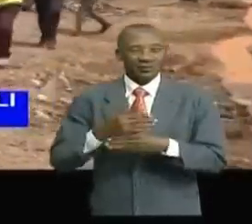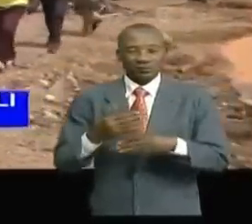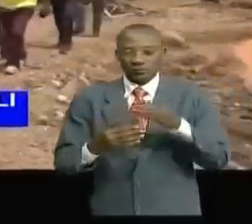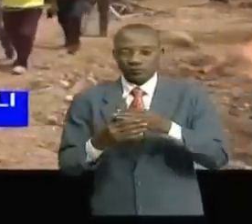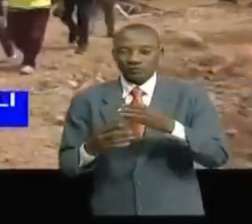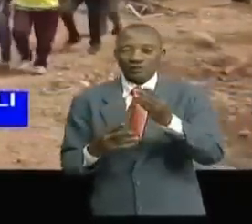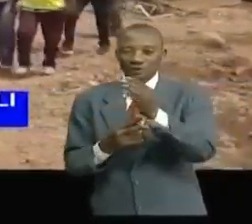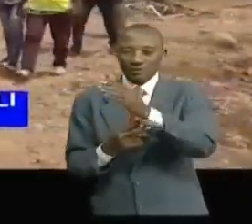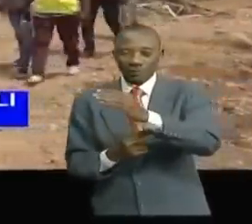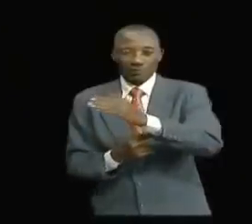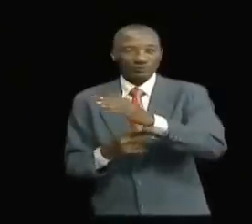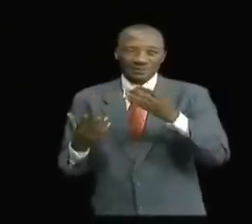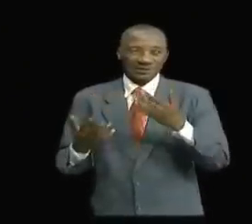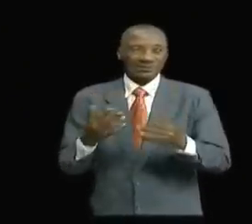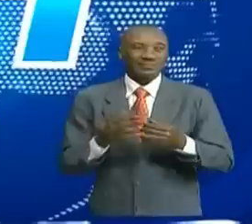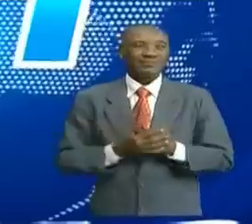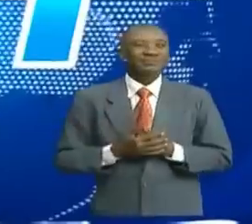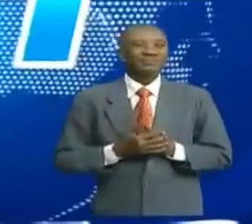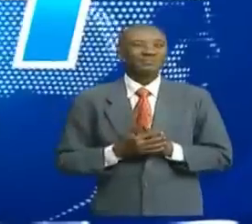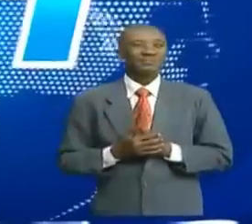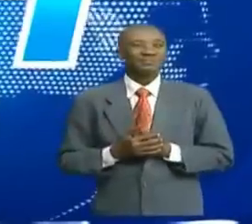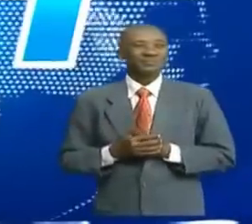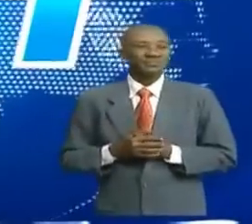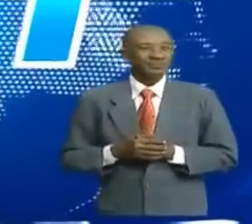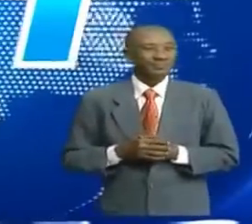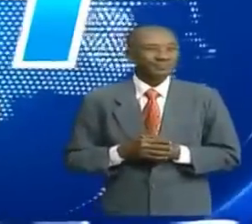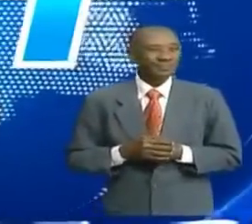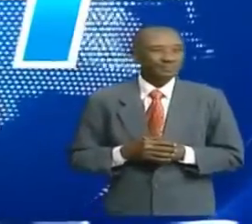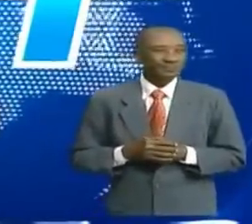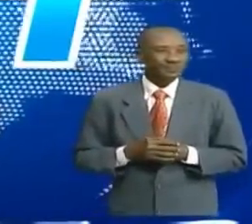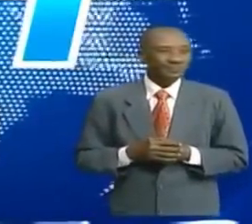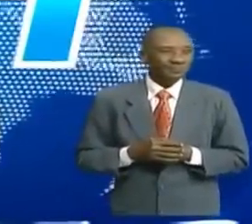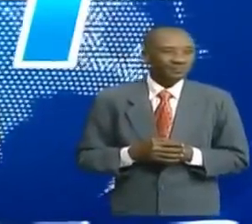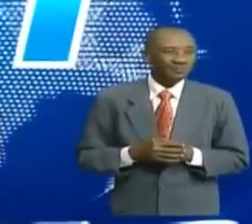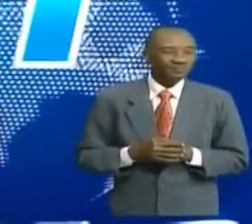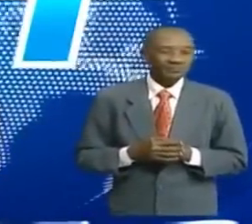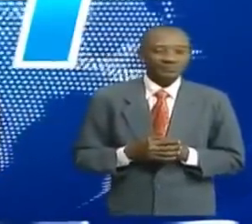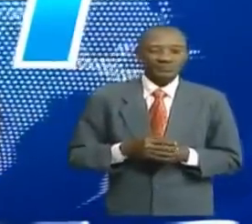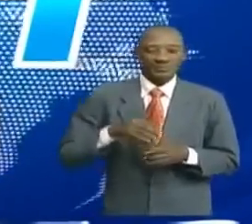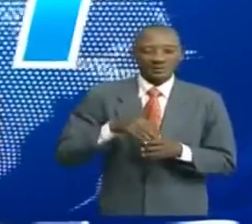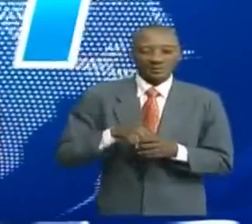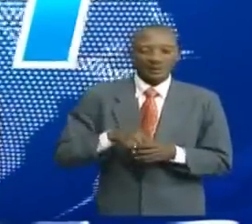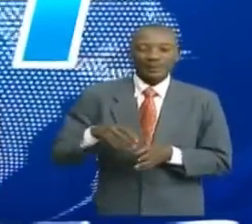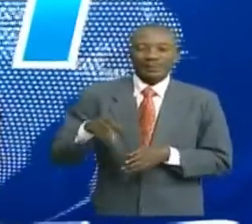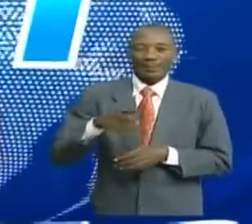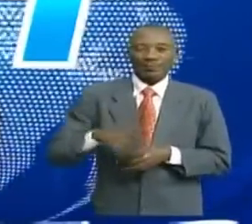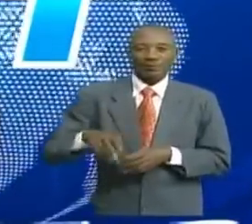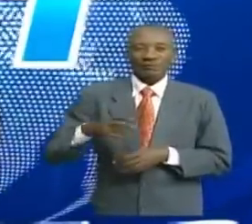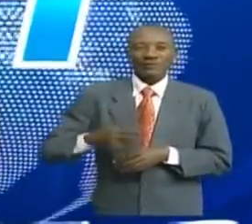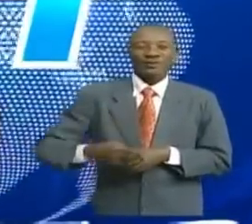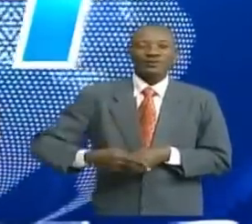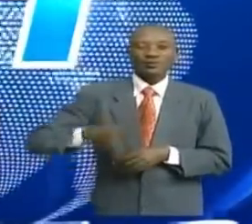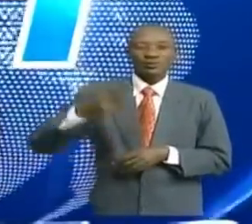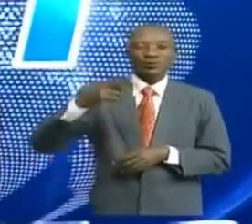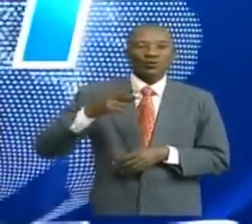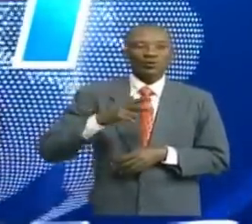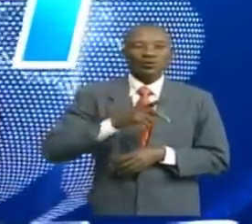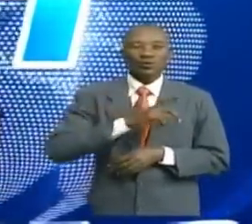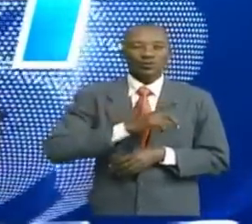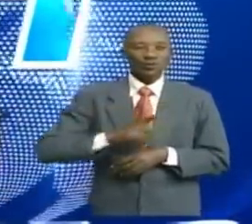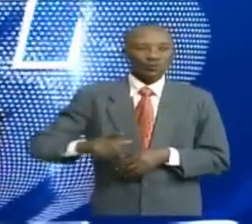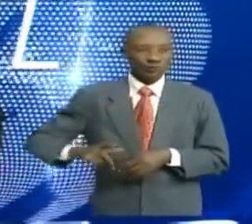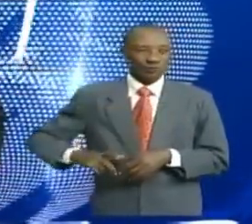Biara a aussi été La province du Haut-Lomami n'a pas assez d'infrastructures sanitaires